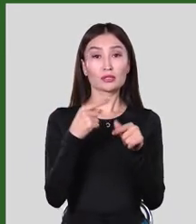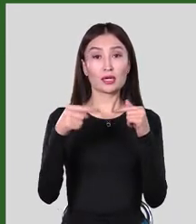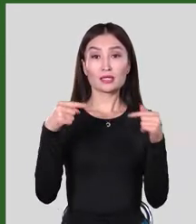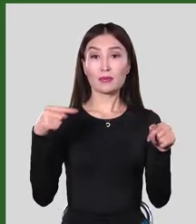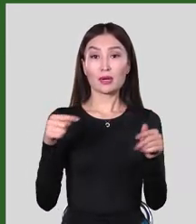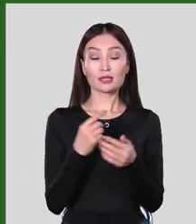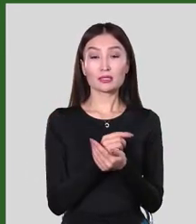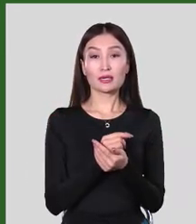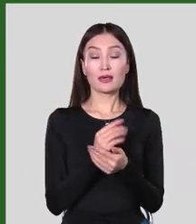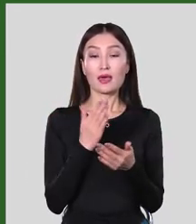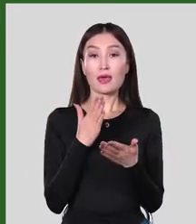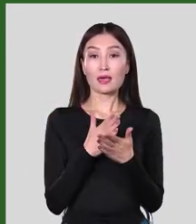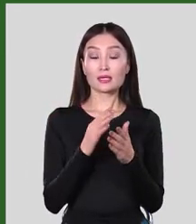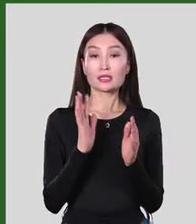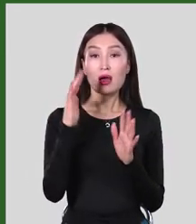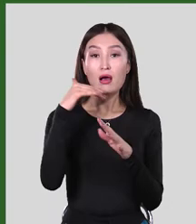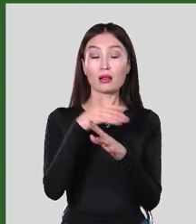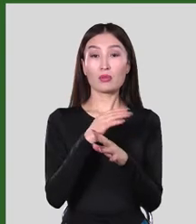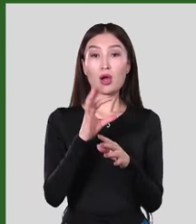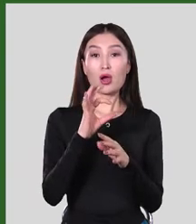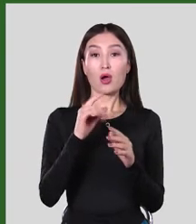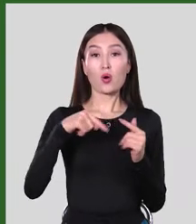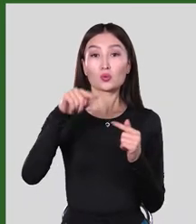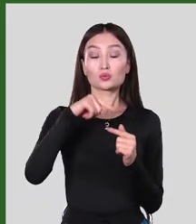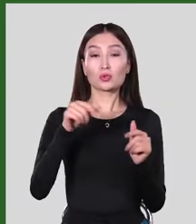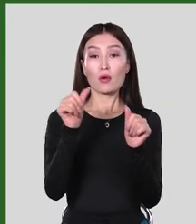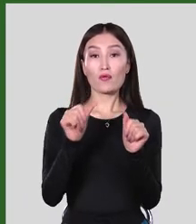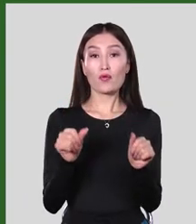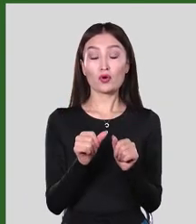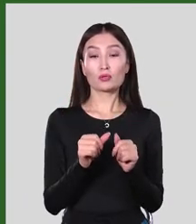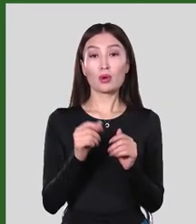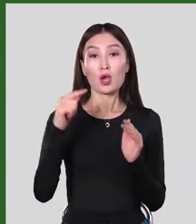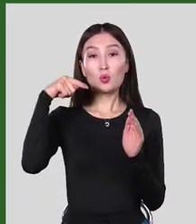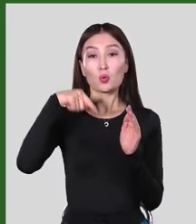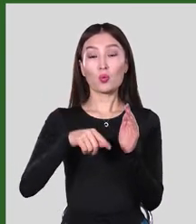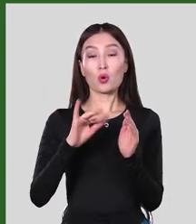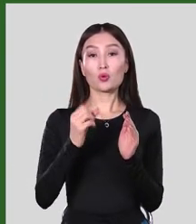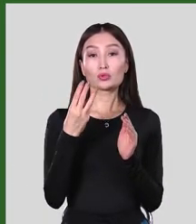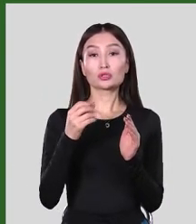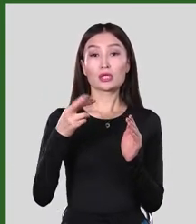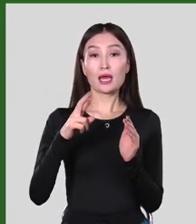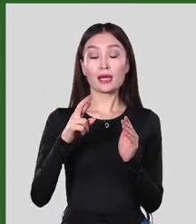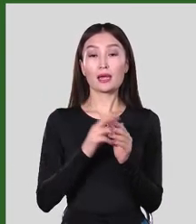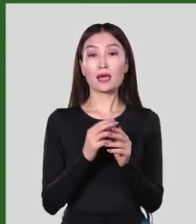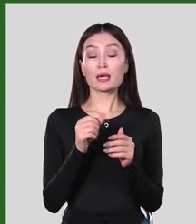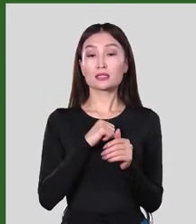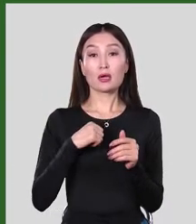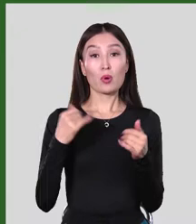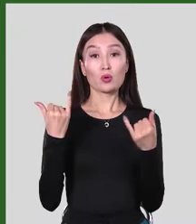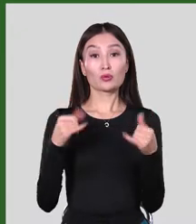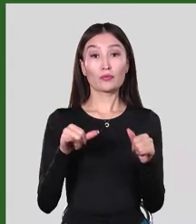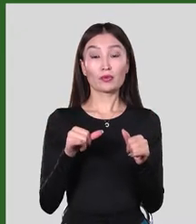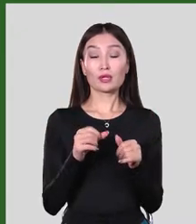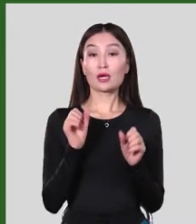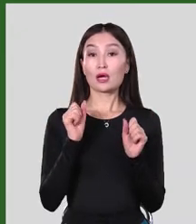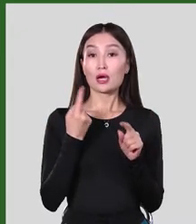разнообразно. Есть и холмы округлой формы, и глубокие ущелья. А самое удивительное явление,